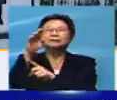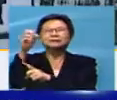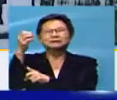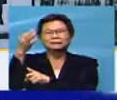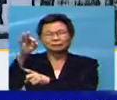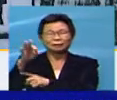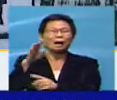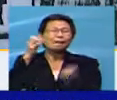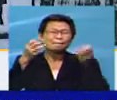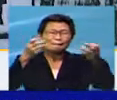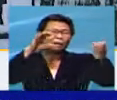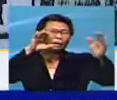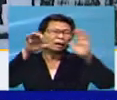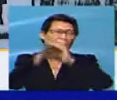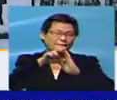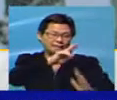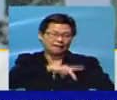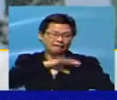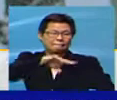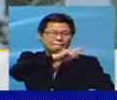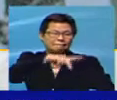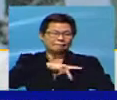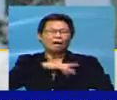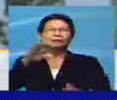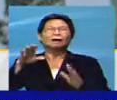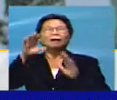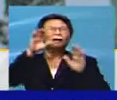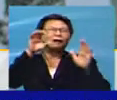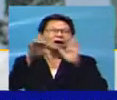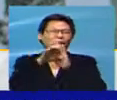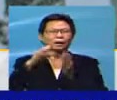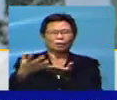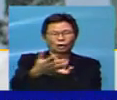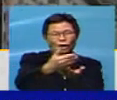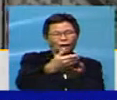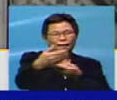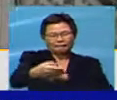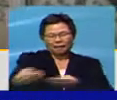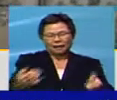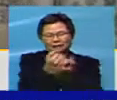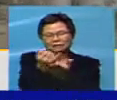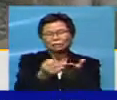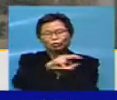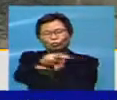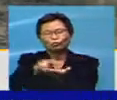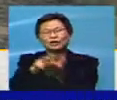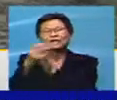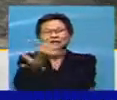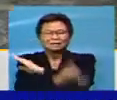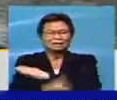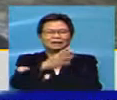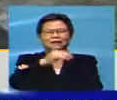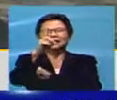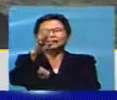yang dipamerkan adalah milik peribadi dan termasuk beberapa keping koleksi dari Balai Seni Visual Negara serta Dewan Bandaraya